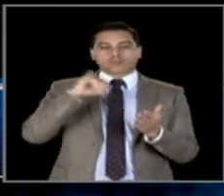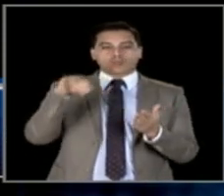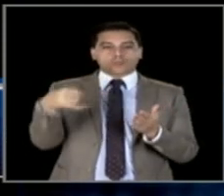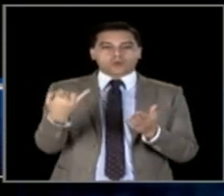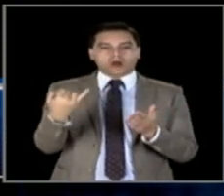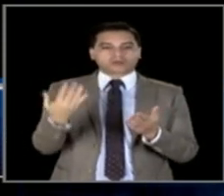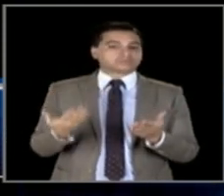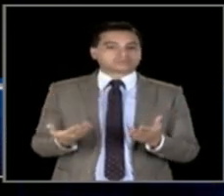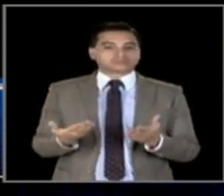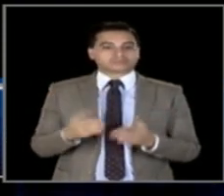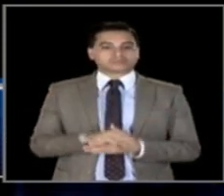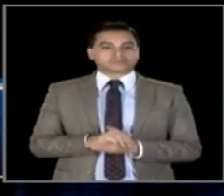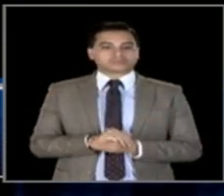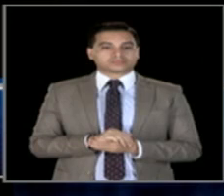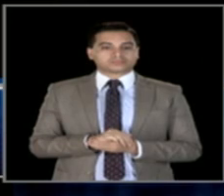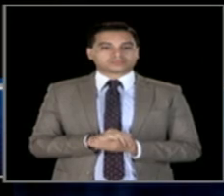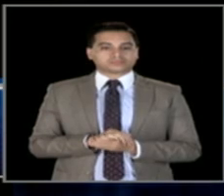بالحرف Y؟